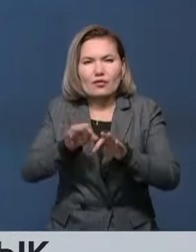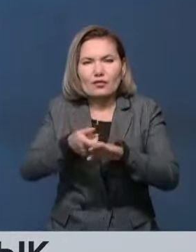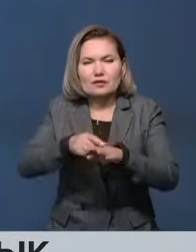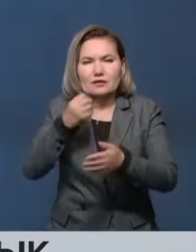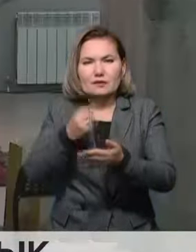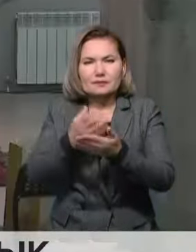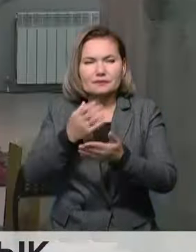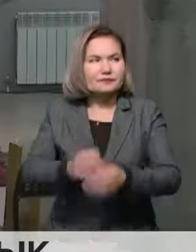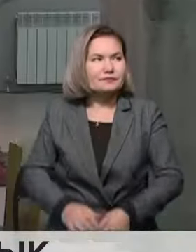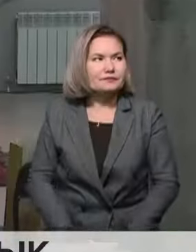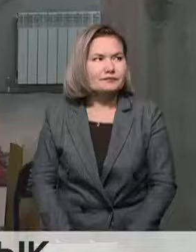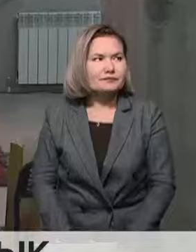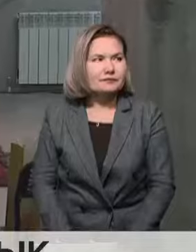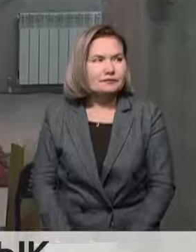материалында.